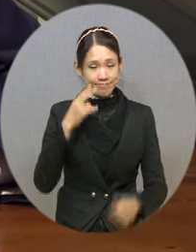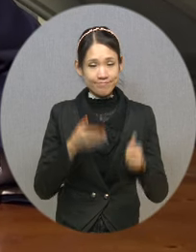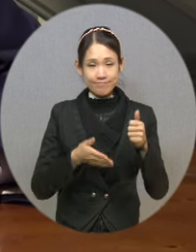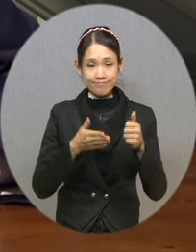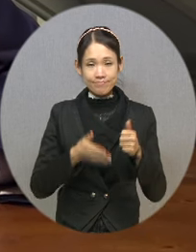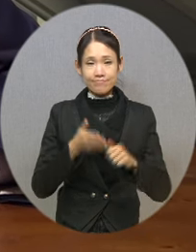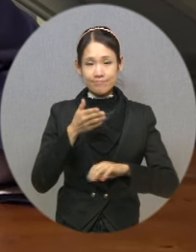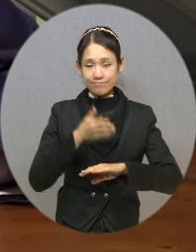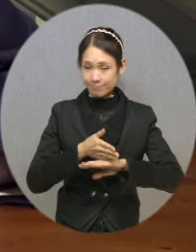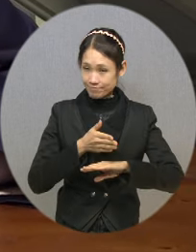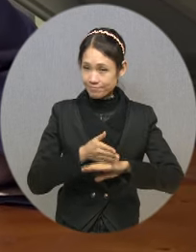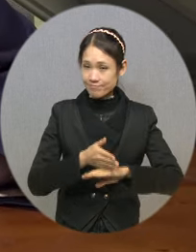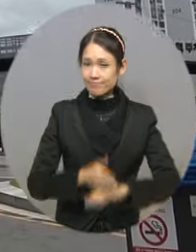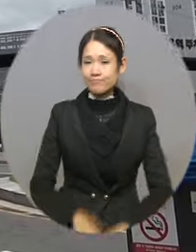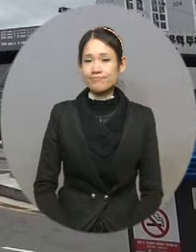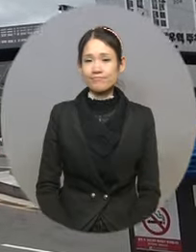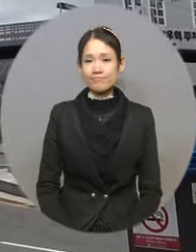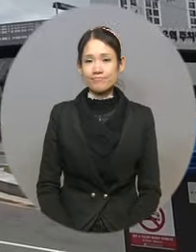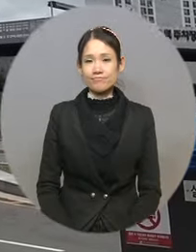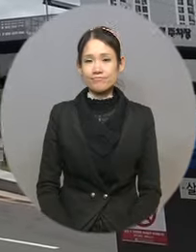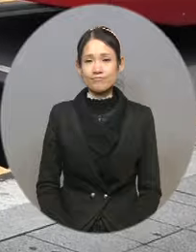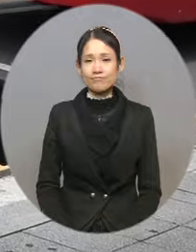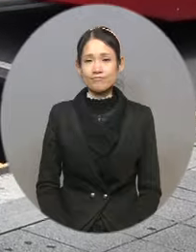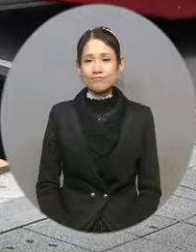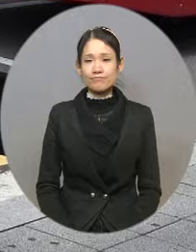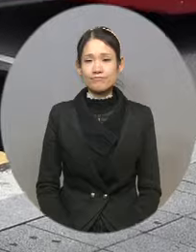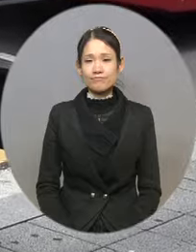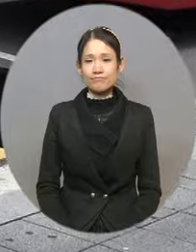네, 고맙습니다.